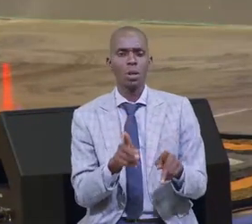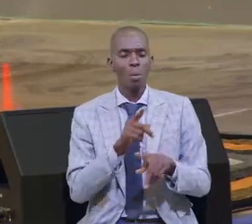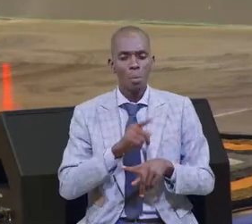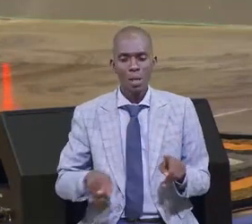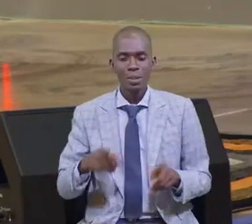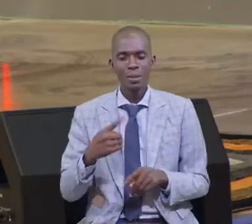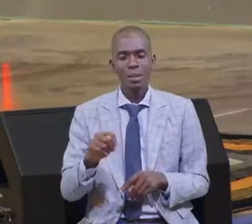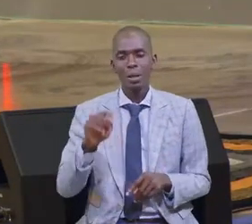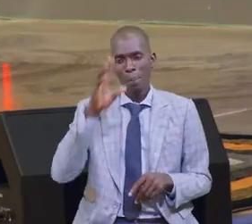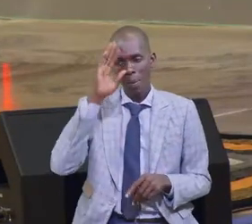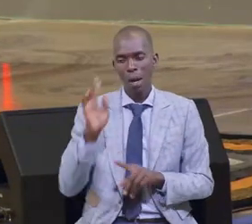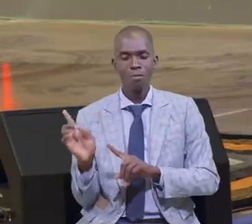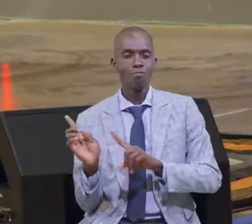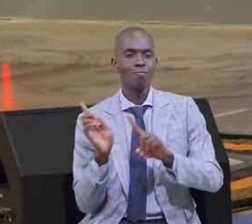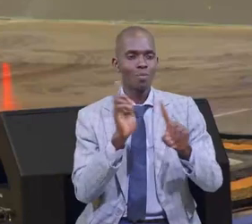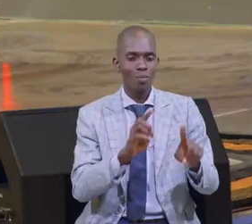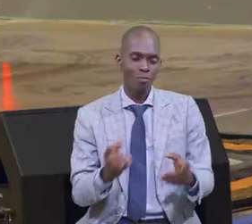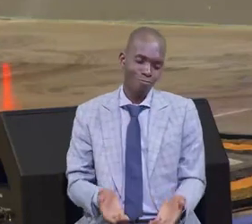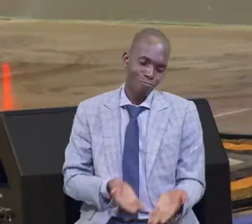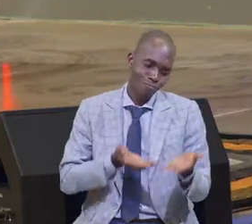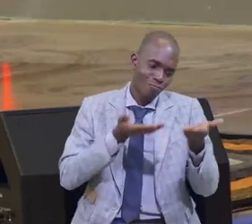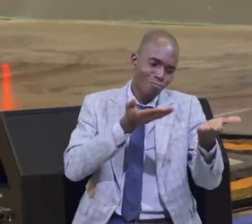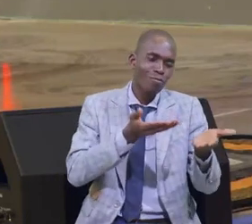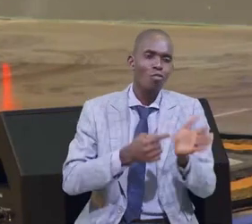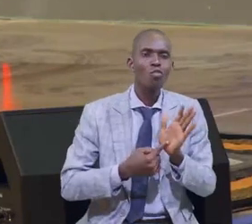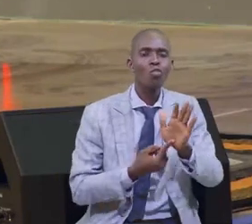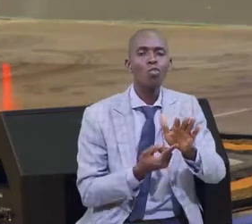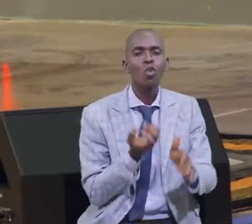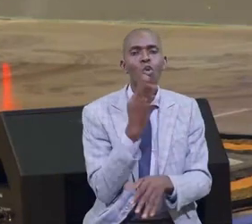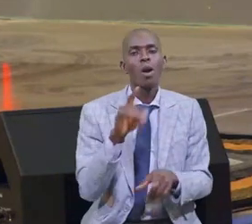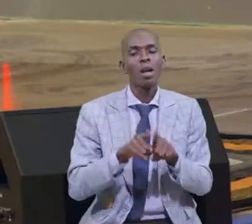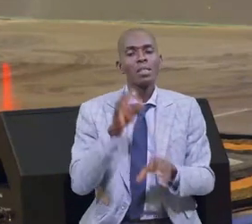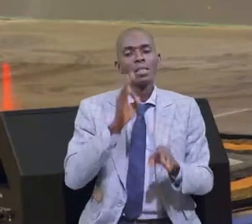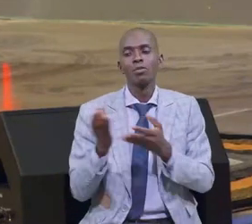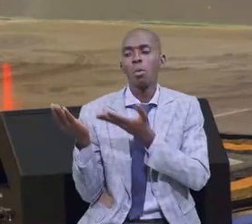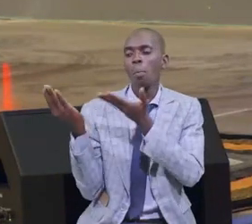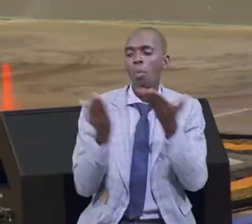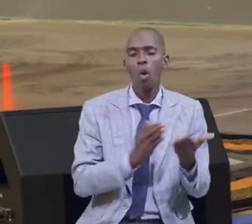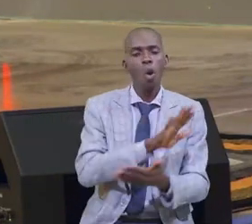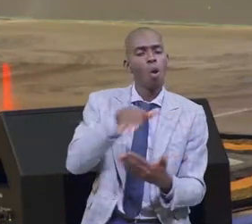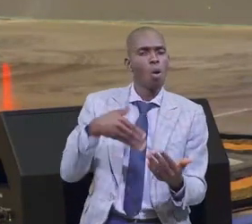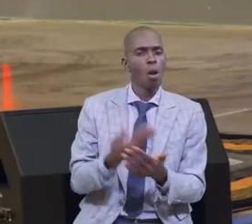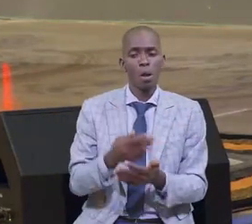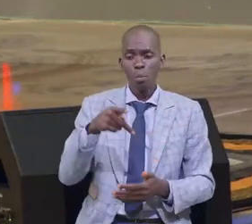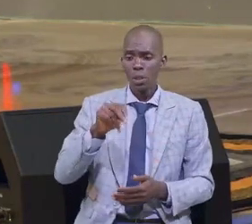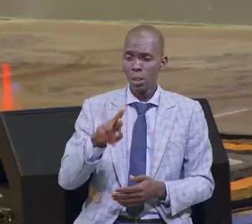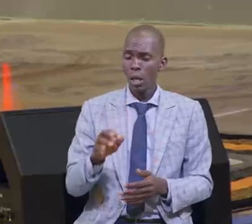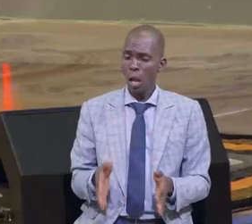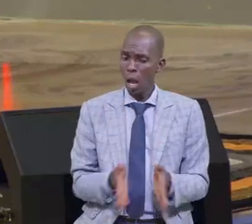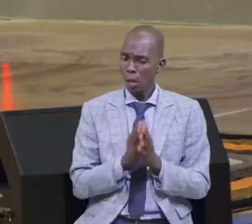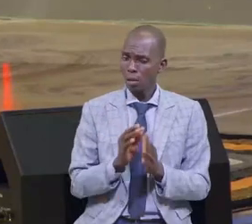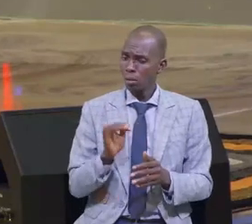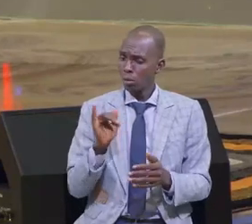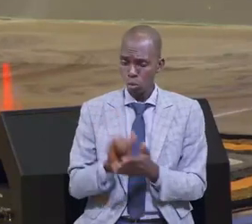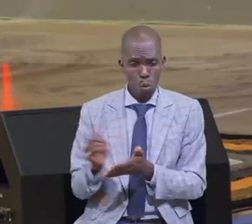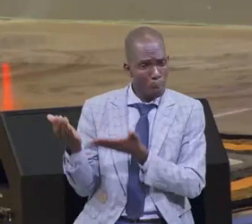ça va bien aller. Mais il est venu comme s'il a tout amené. Et Pierre, l'apôtre Pierre a dit, mais est-ce tout ça? Oh, c'est ça,